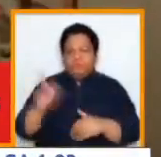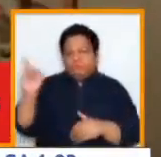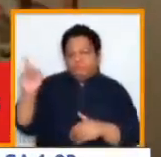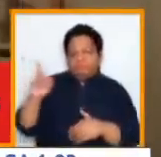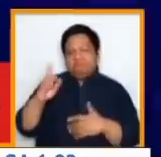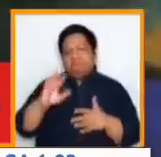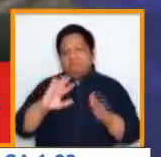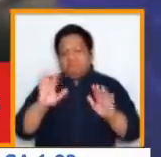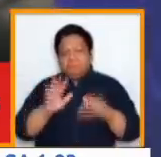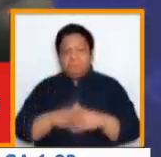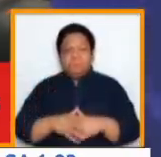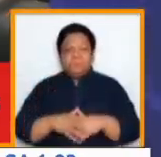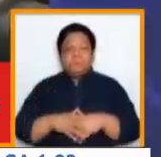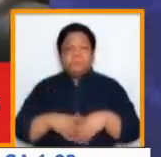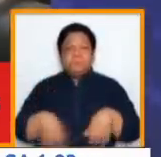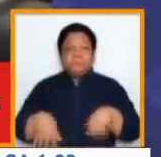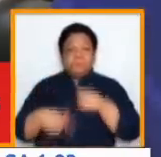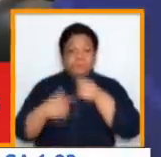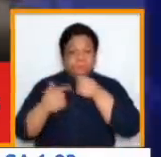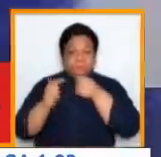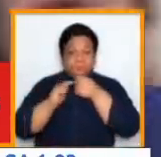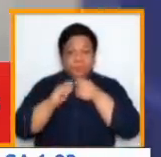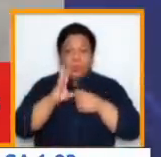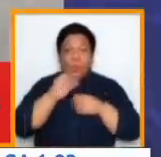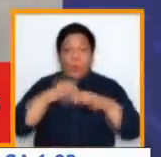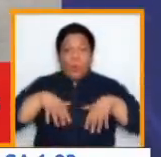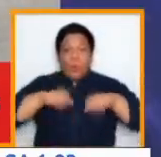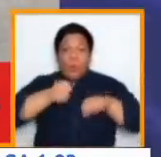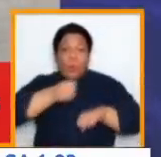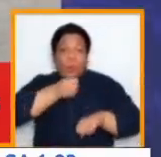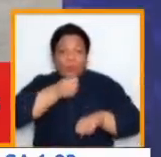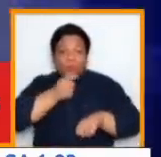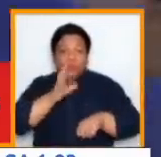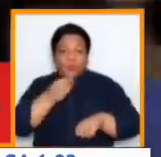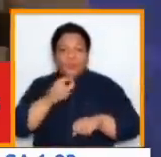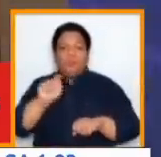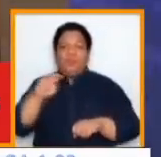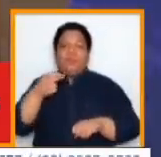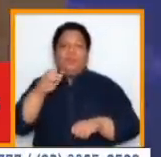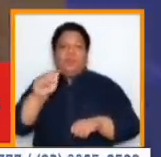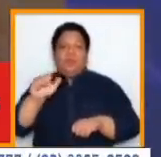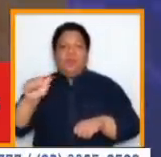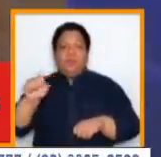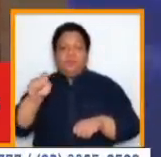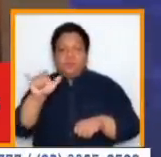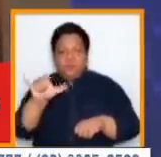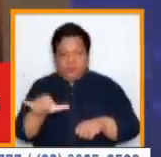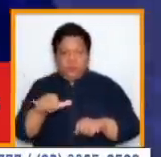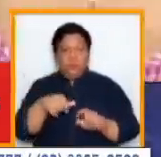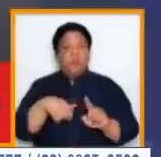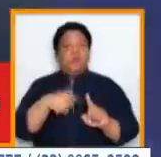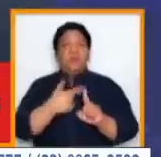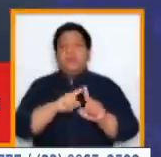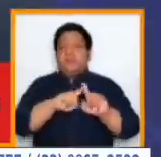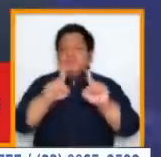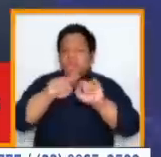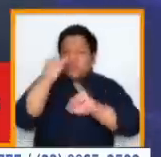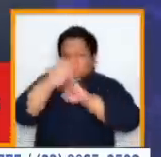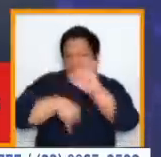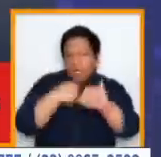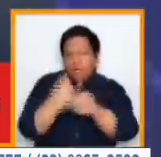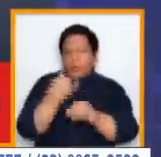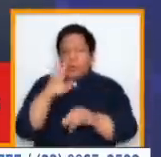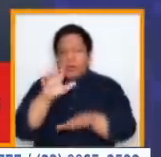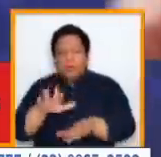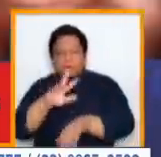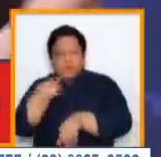Hosted by Kapuso singer Thea Astley, ikukwento ng international and local artists na guests ang proses sa paggawa ng kanila mga kanta.